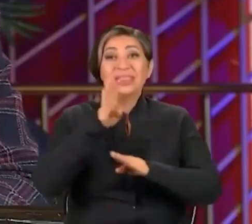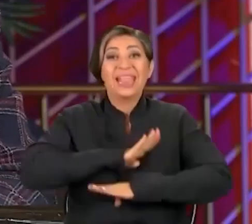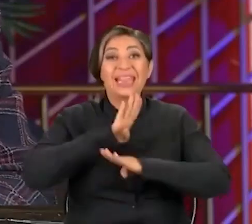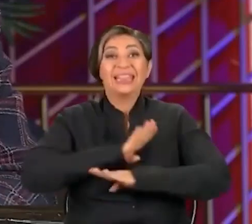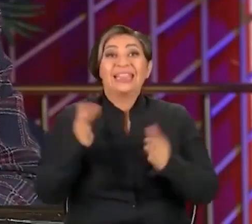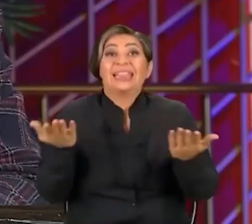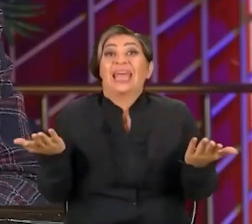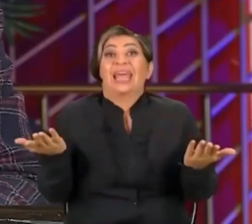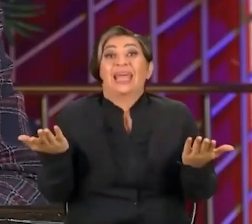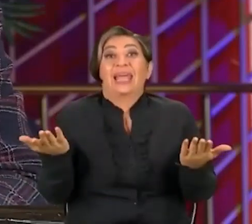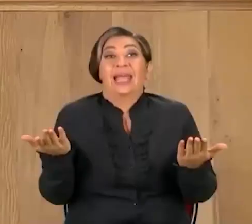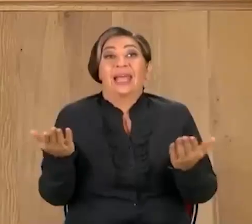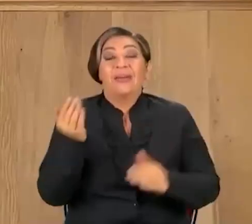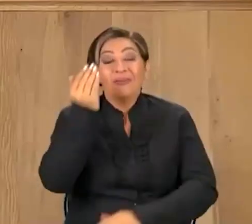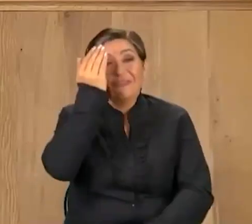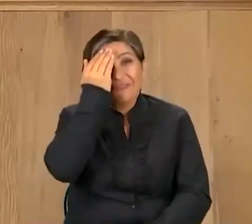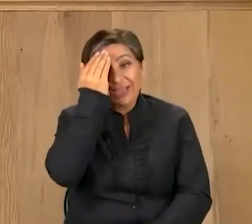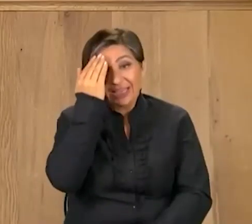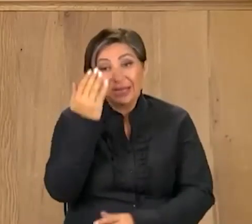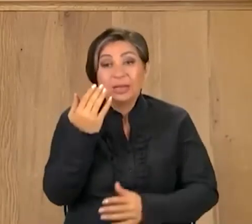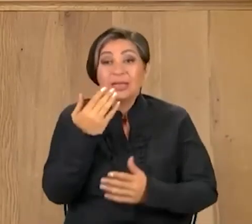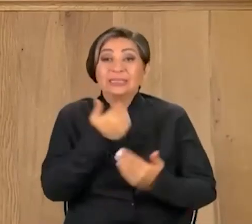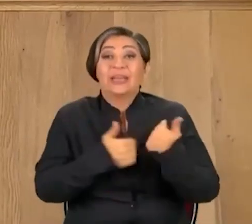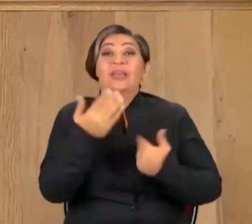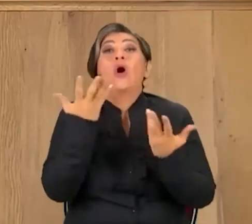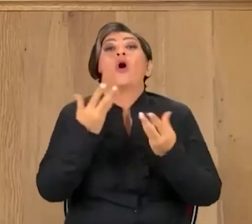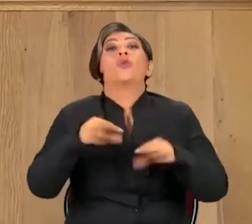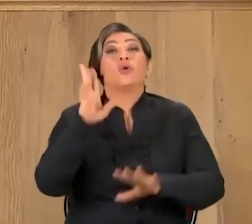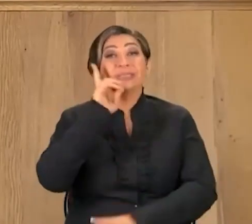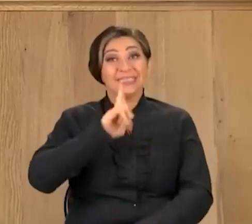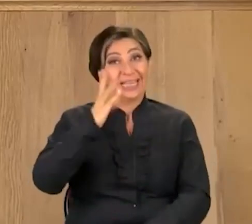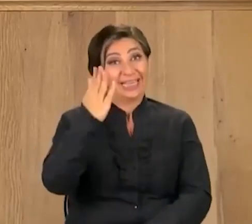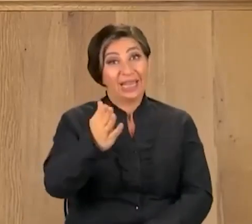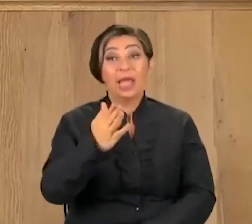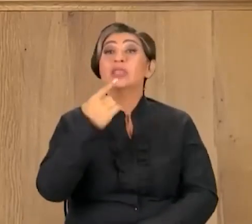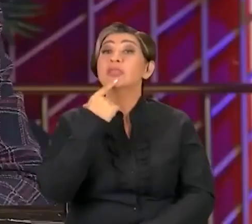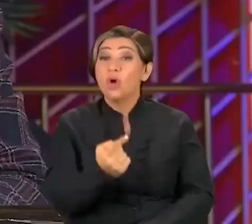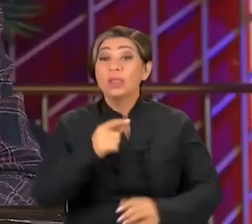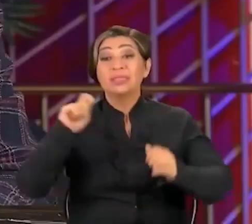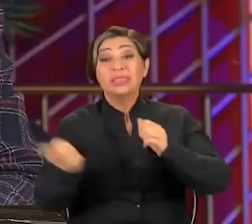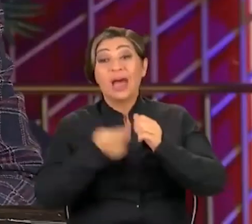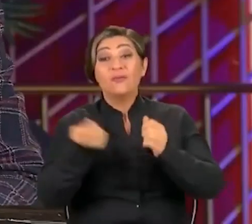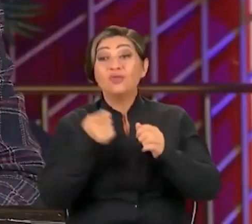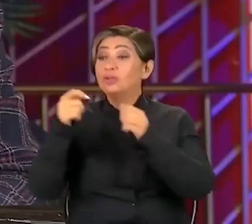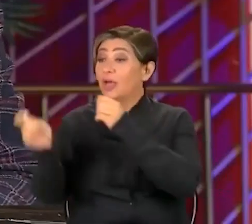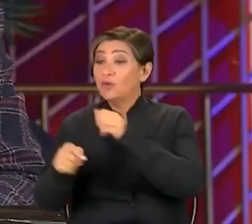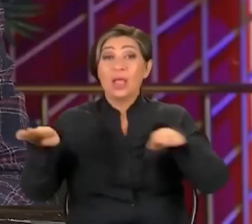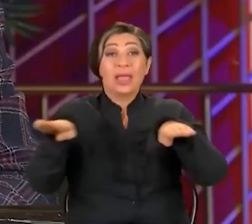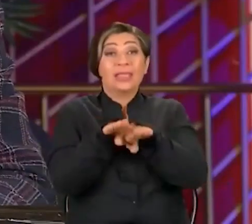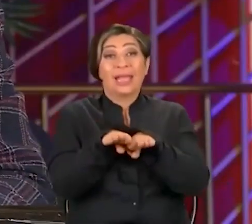derdine. Fakir yar olmuyor zengine. Diyor davul bile dengi